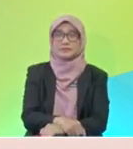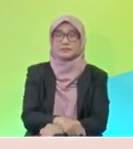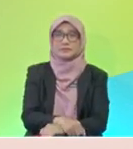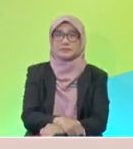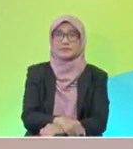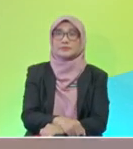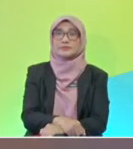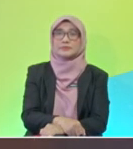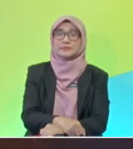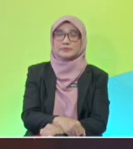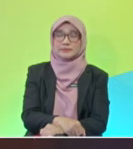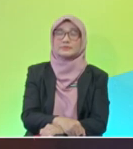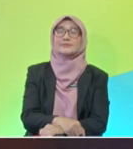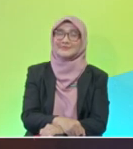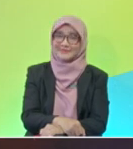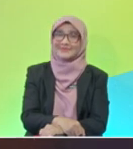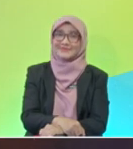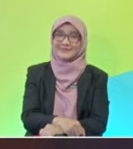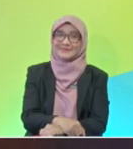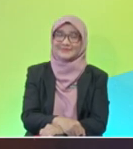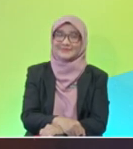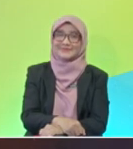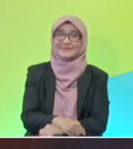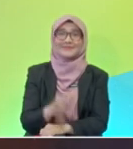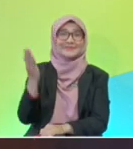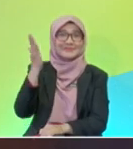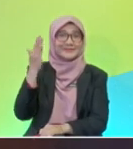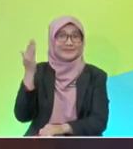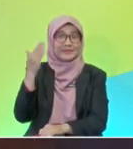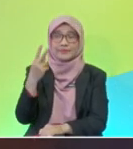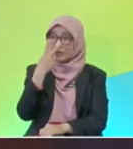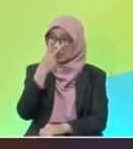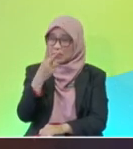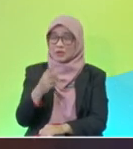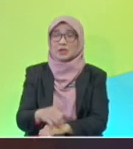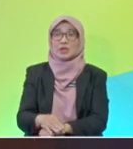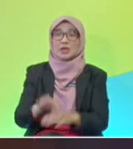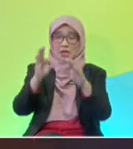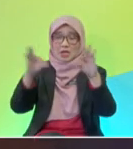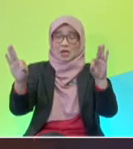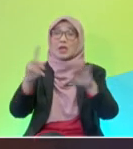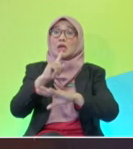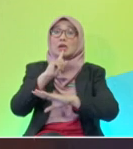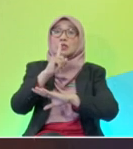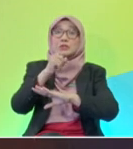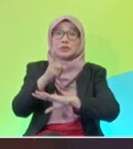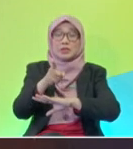baiklah hmm H jadi Mira Mari kita ulas video tadi ayat suruhannya tadi Mira dengarkan C ah murid-murid dengarkan ayat